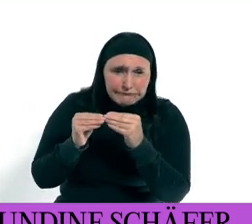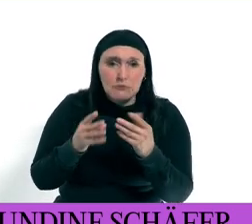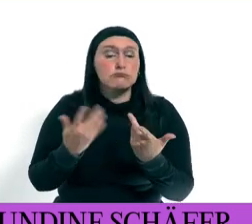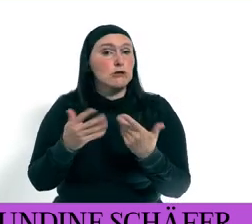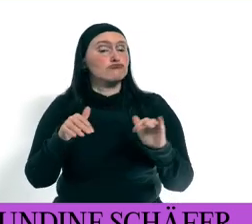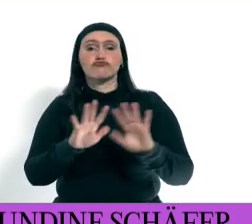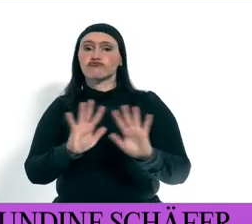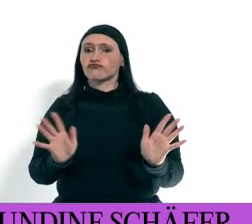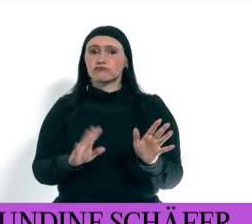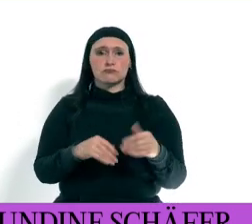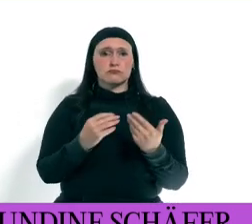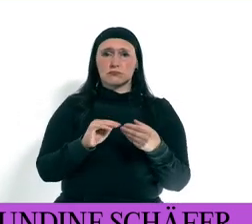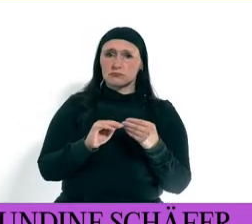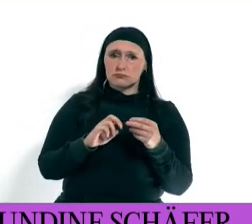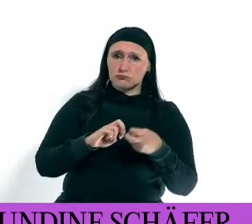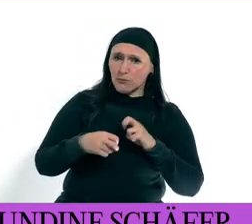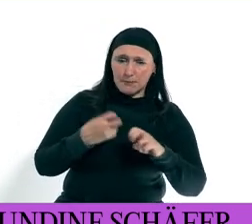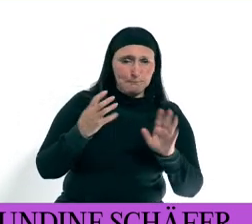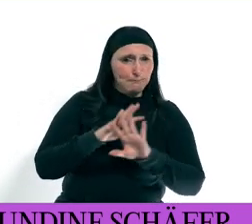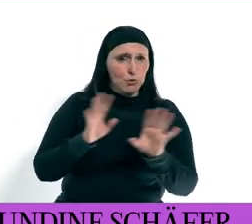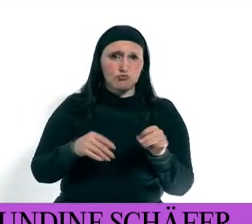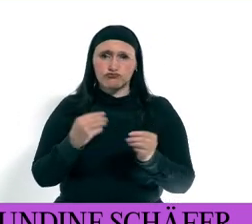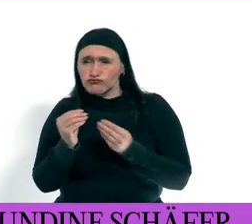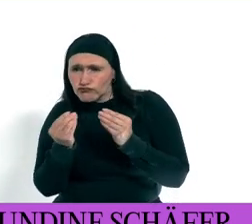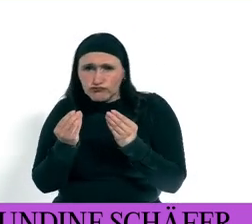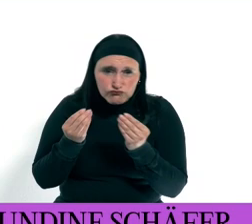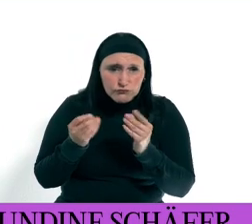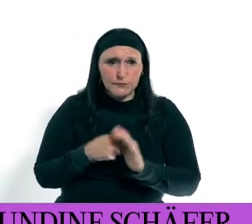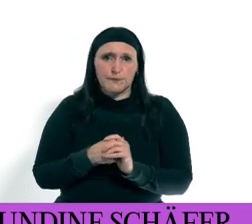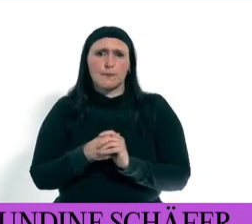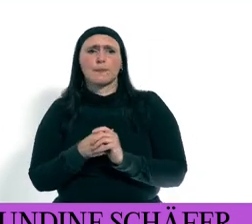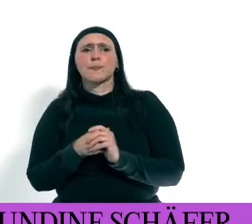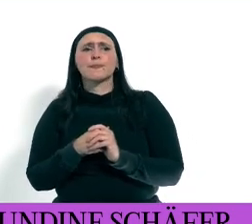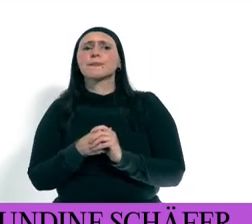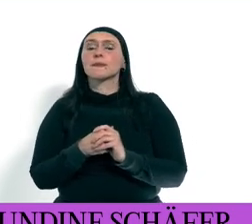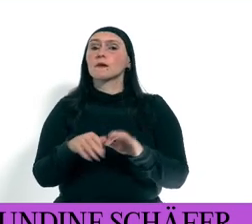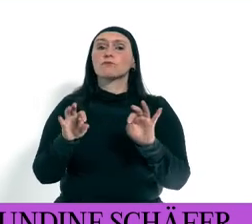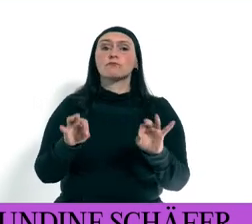zu stellen. Aber wir verstehen uns auch als Medium.